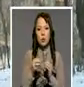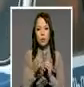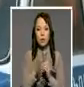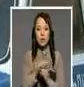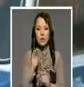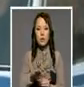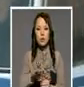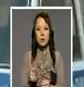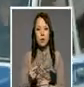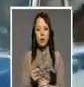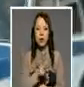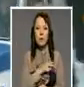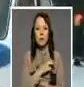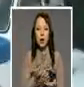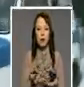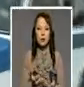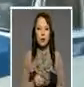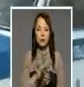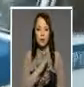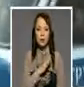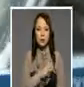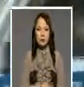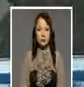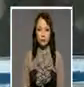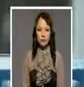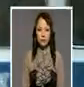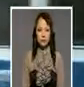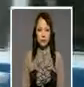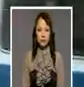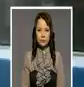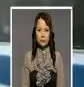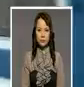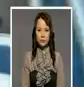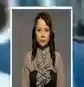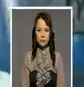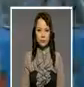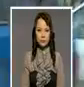теңгеден алады. Шығыс Қазақстаннан Берік Көшербаев, Ермек Иманғазы, Қазақстан ұлттық арнасы.